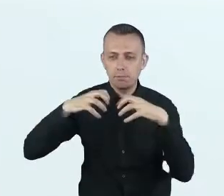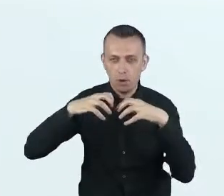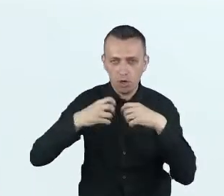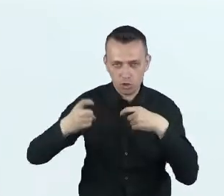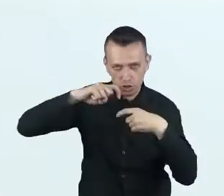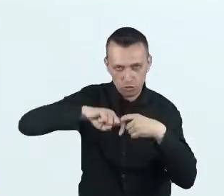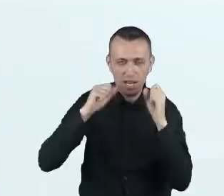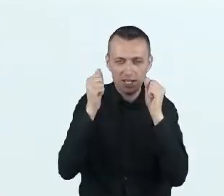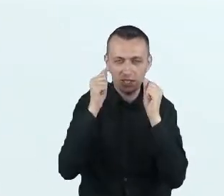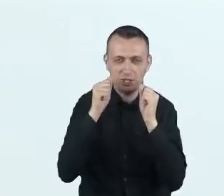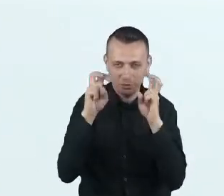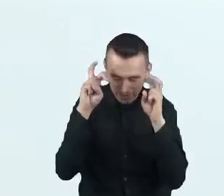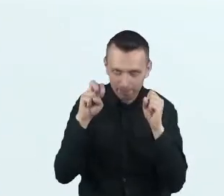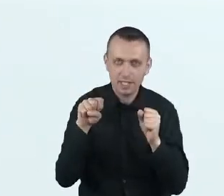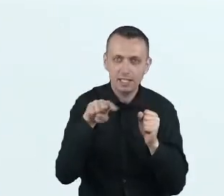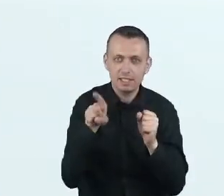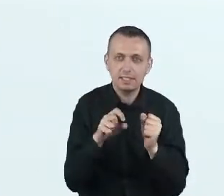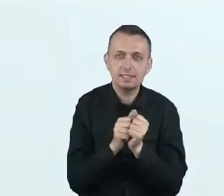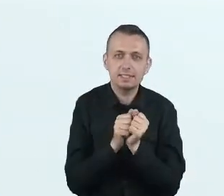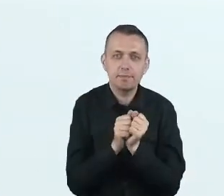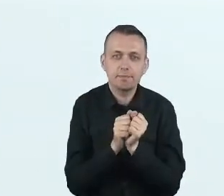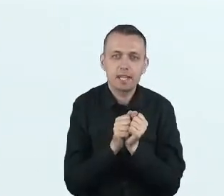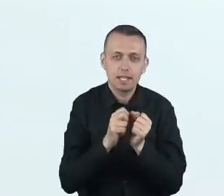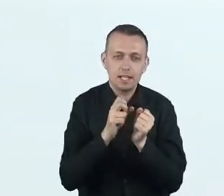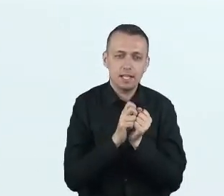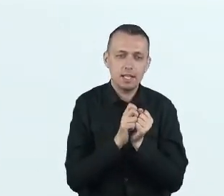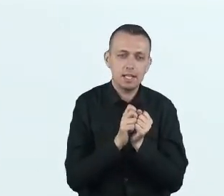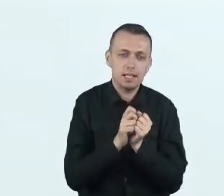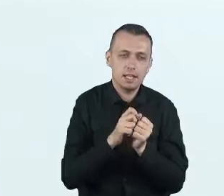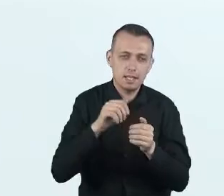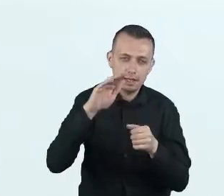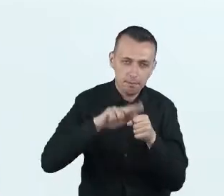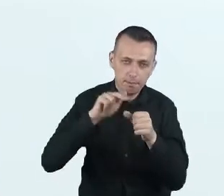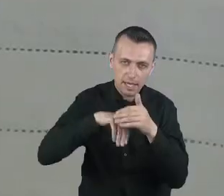Państwowym. Przed zapomnieniem i zniszczeniem pamiątek przeszłości uchronić